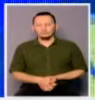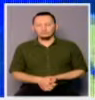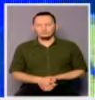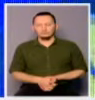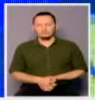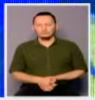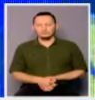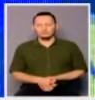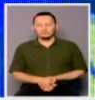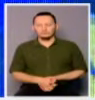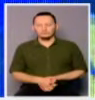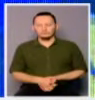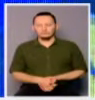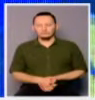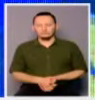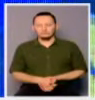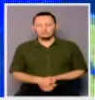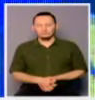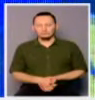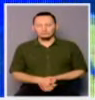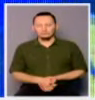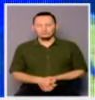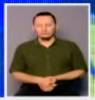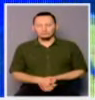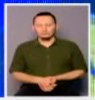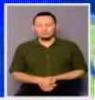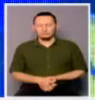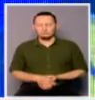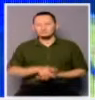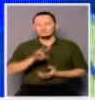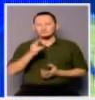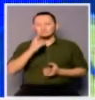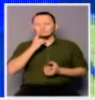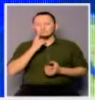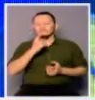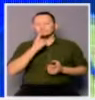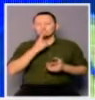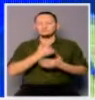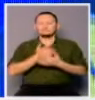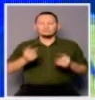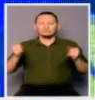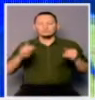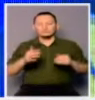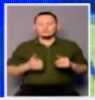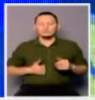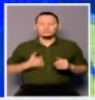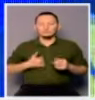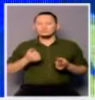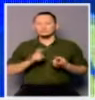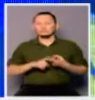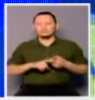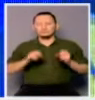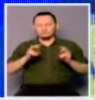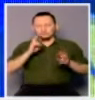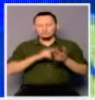Аумақта өмір сүріп жатқан 80 астам ұлттар мен ұлыстардың біріккен достықты үлкен жұмысының нәтижесінде